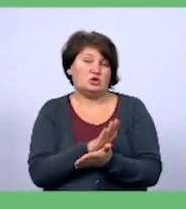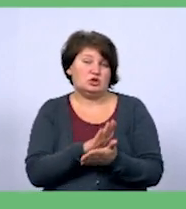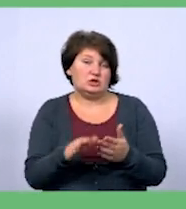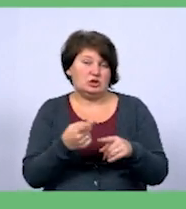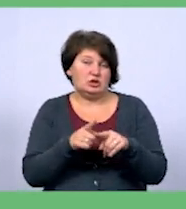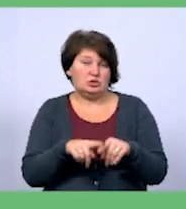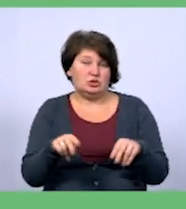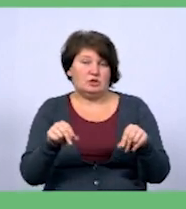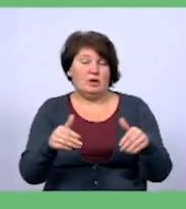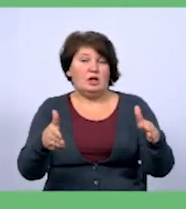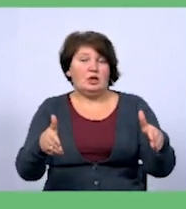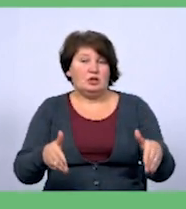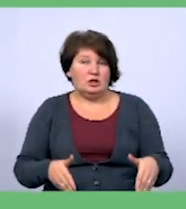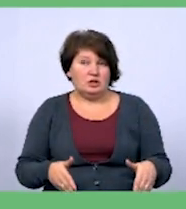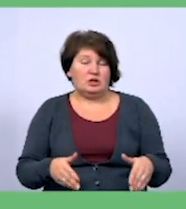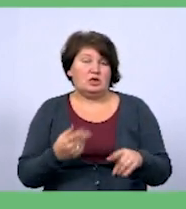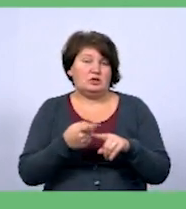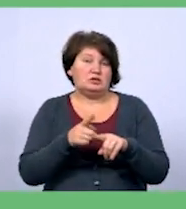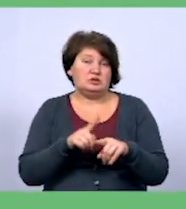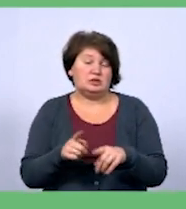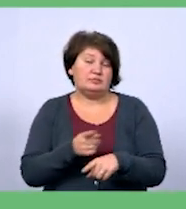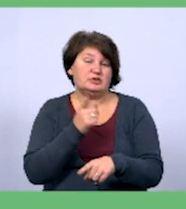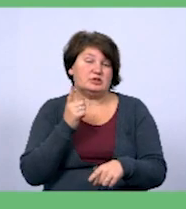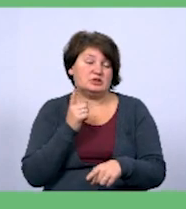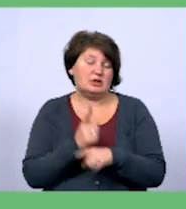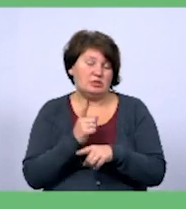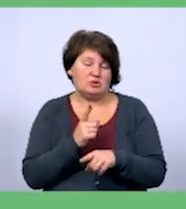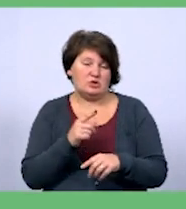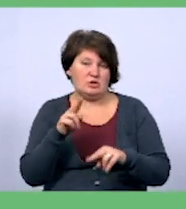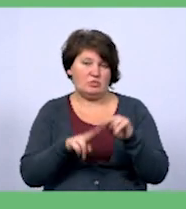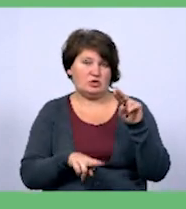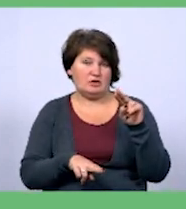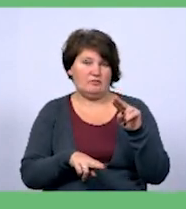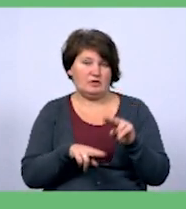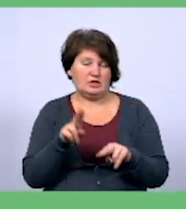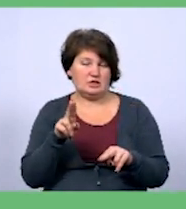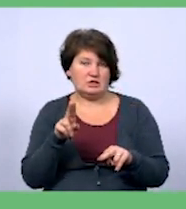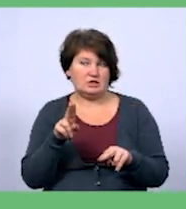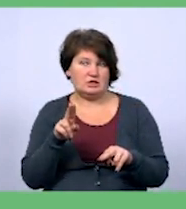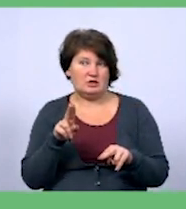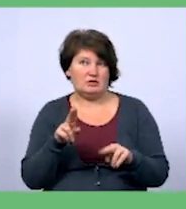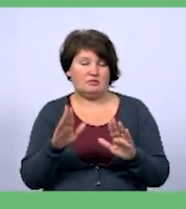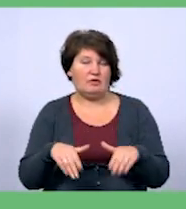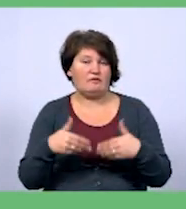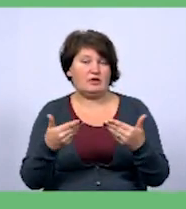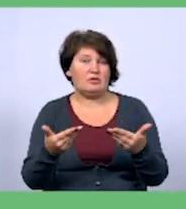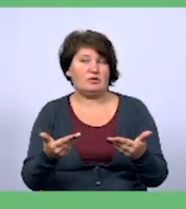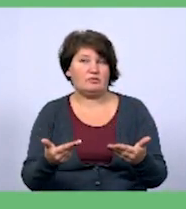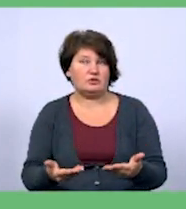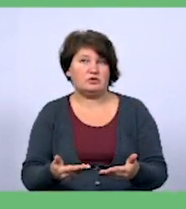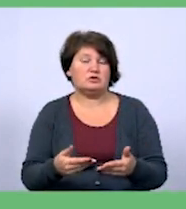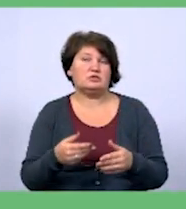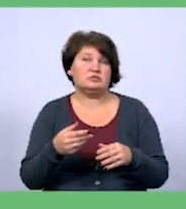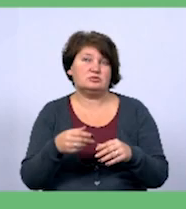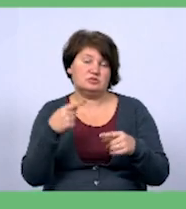адвоката Фріса і Прощука категорична заборона будівництва. Вони за громадою висловили пропозицію знайти аналогічні